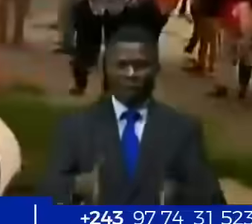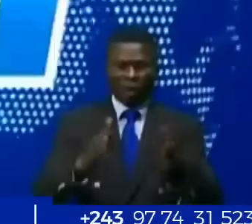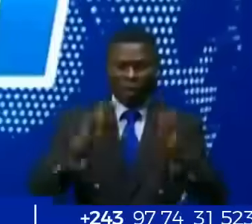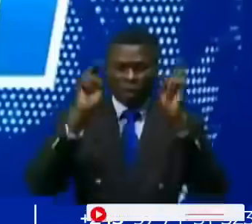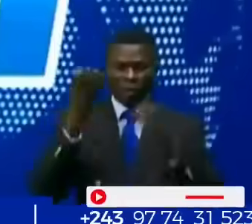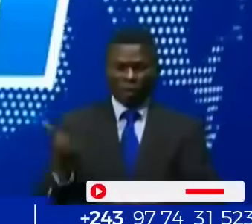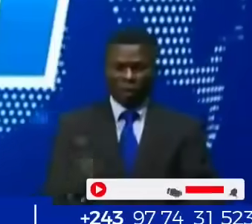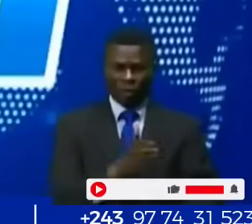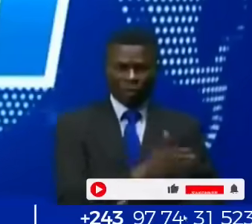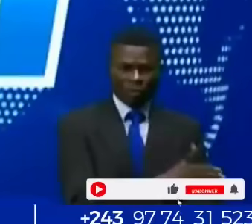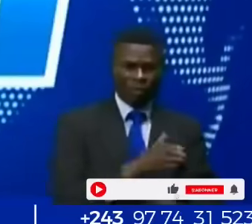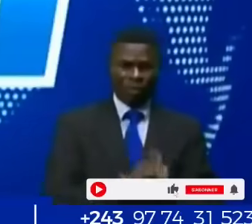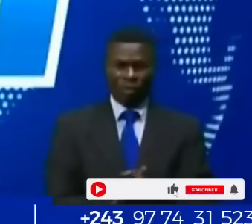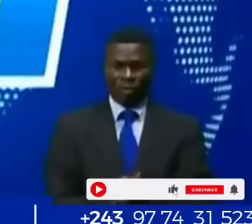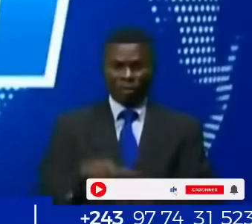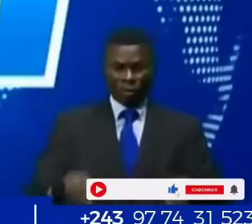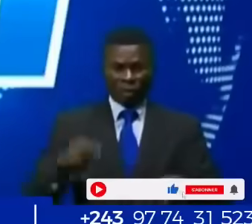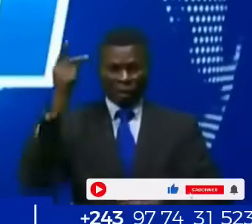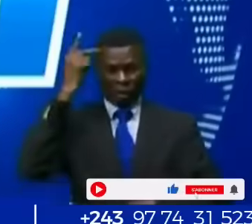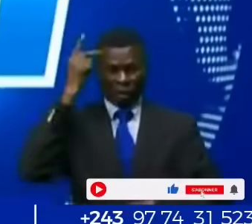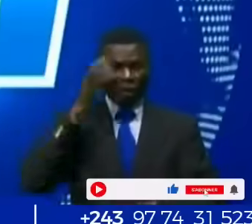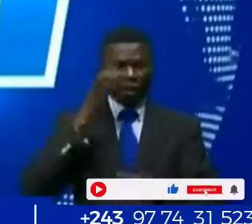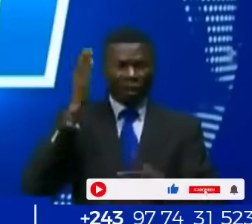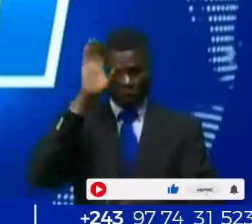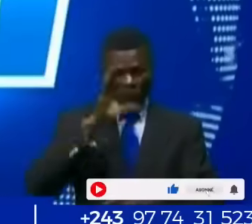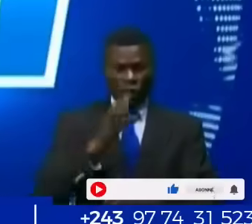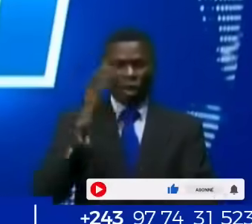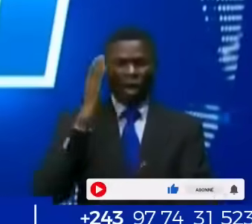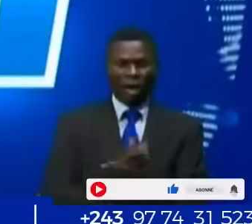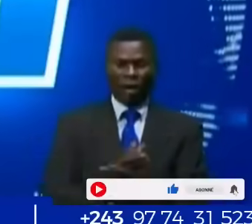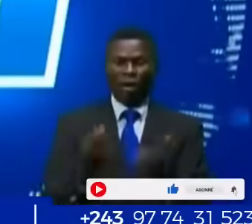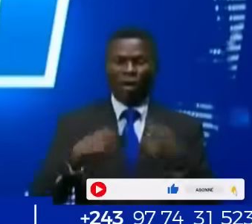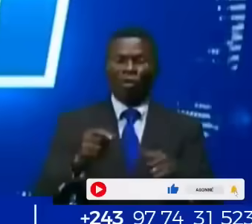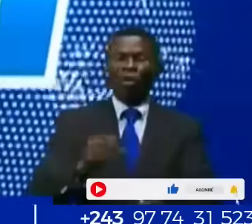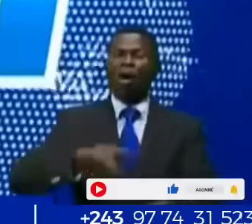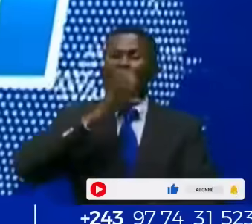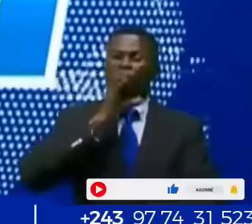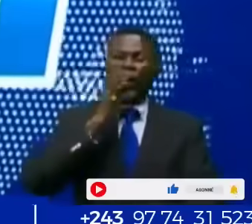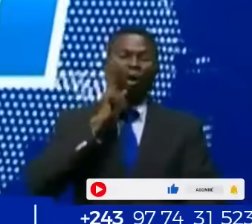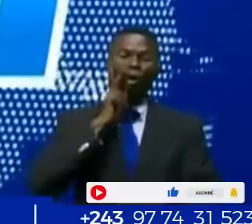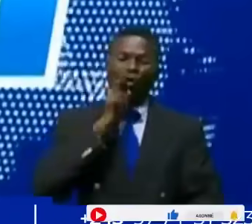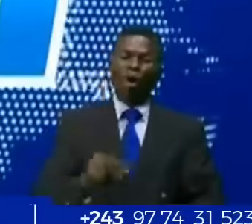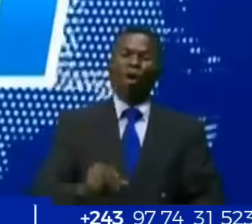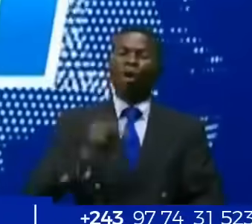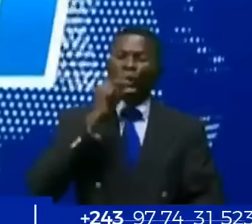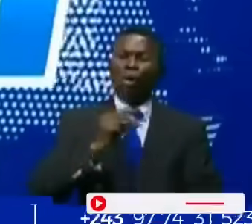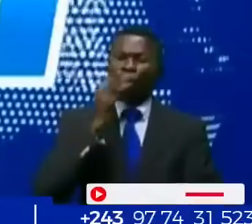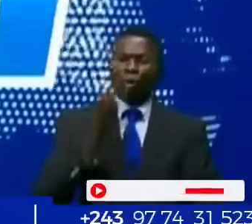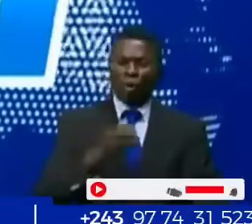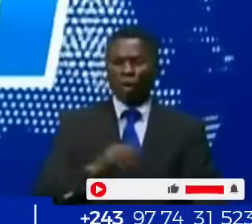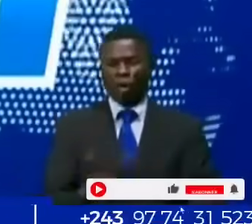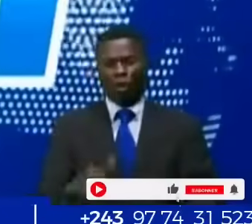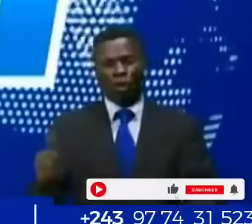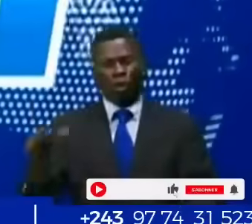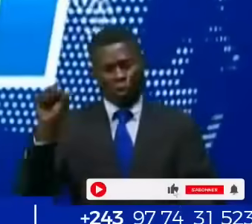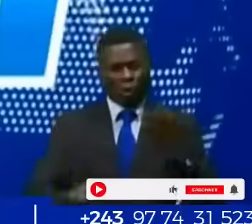fleuve. À Kinshasa, lutte contre la vente et la consommation de boissons fortement alcoolisées et autres